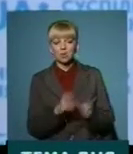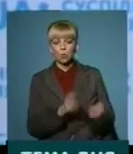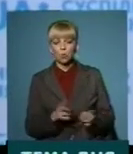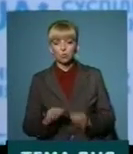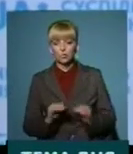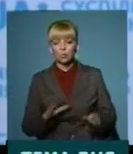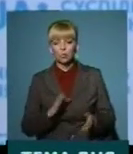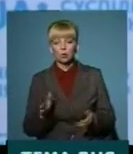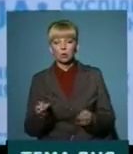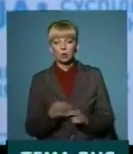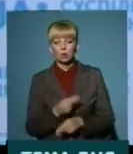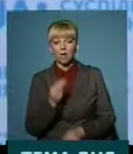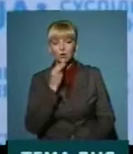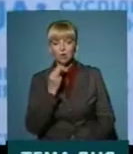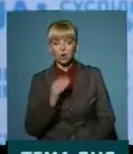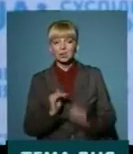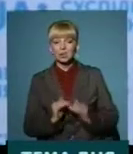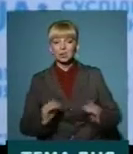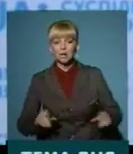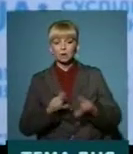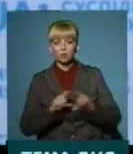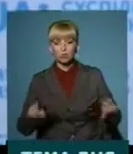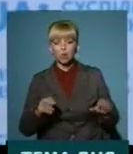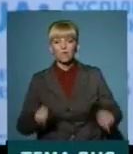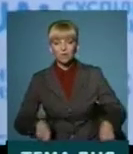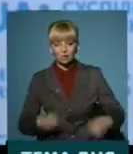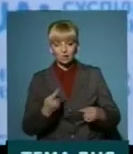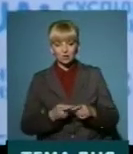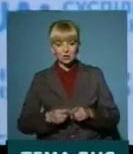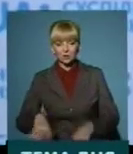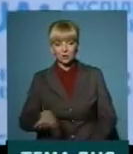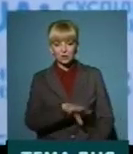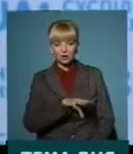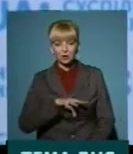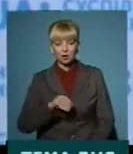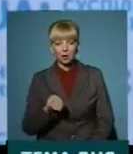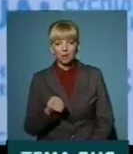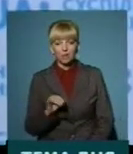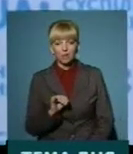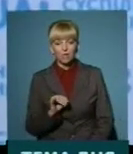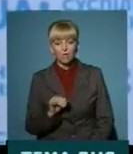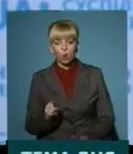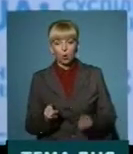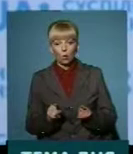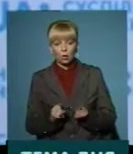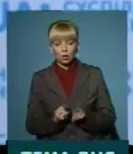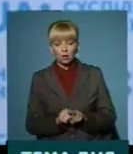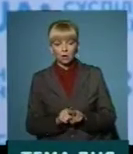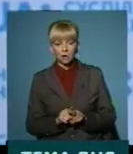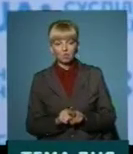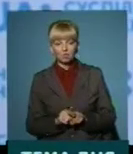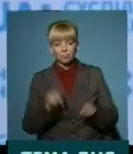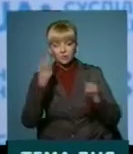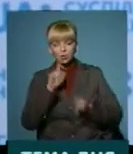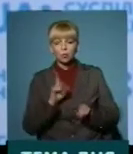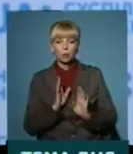були позбавлені харчування, дітей в школах, тобто відновити це все. І однак, не знаю,